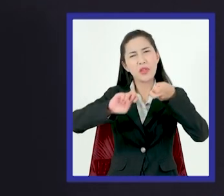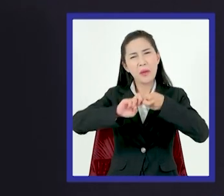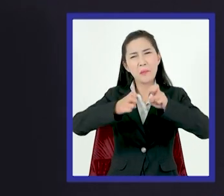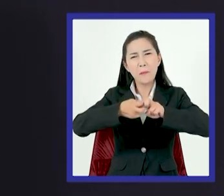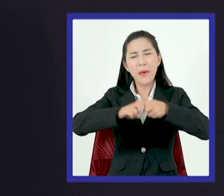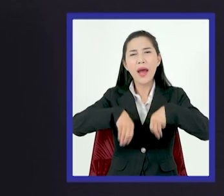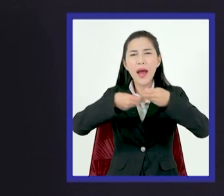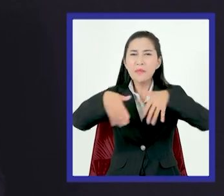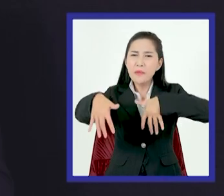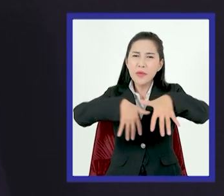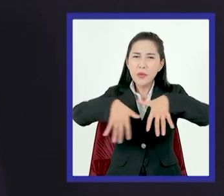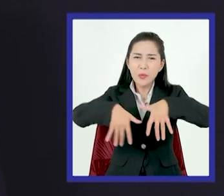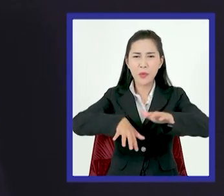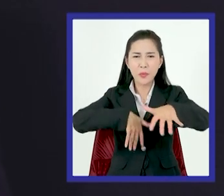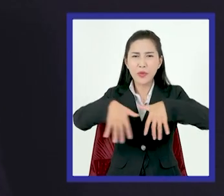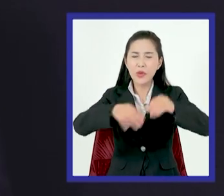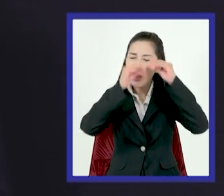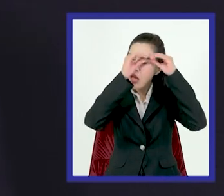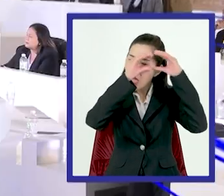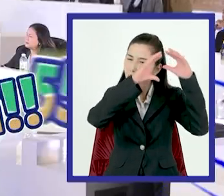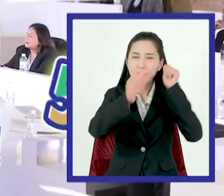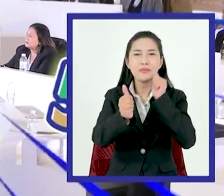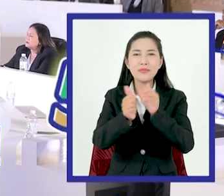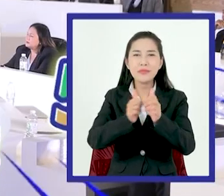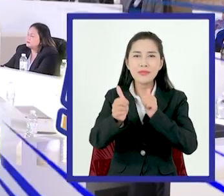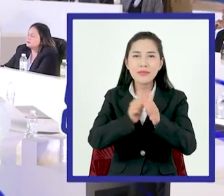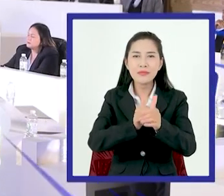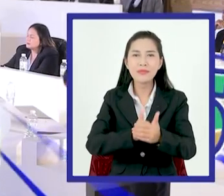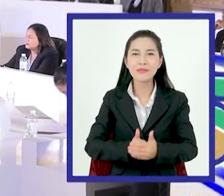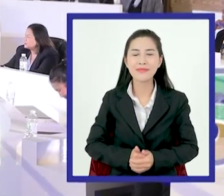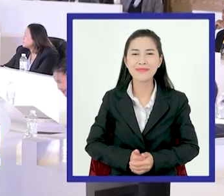ครับเพราะประชาชนจะฝันไม่ทันครับท่านประธานครับ